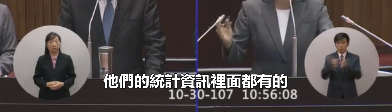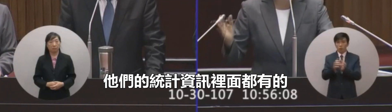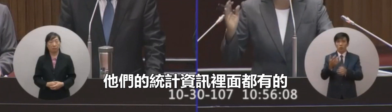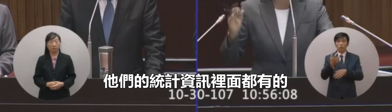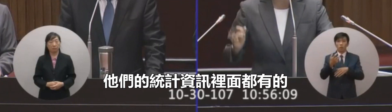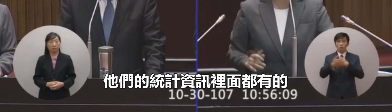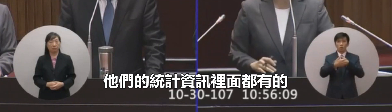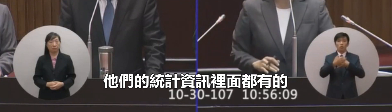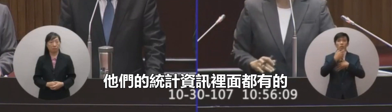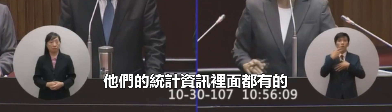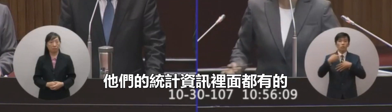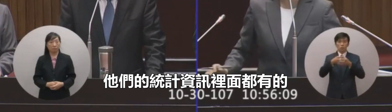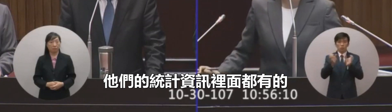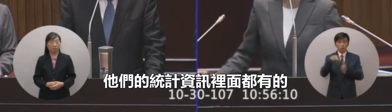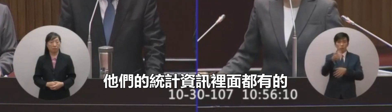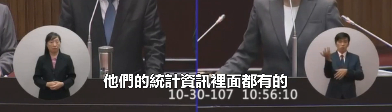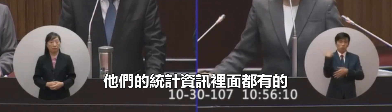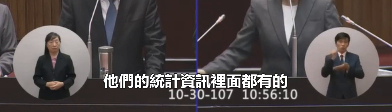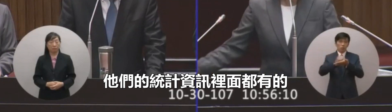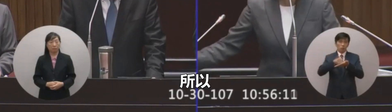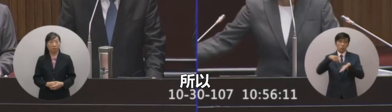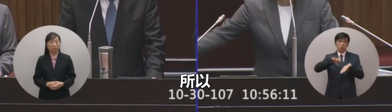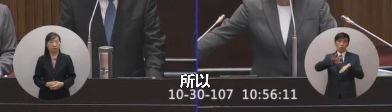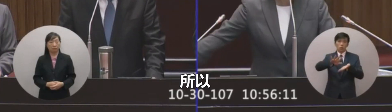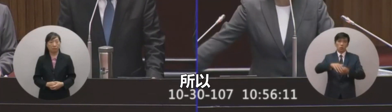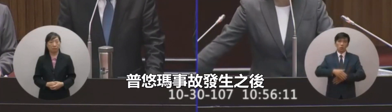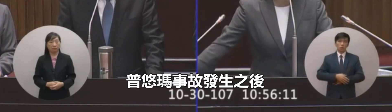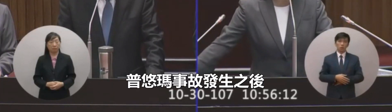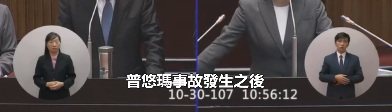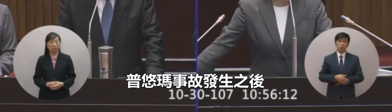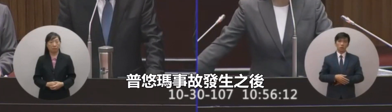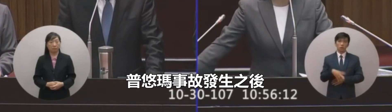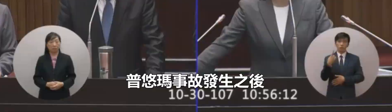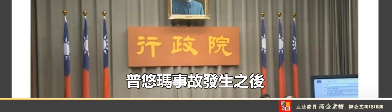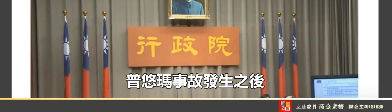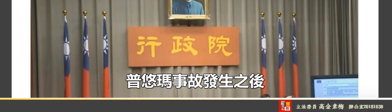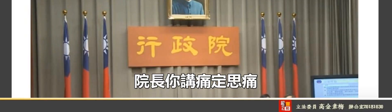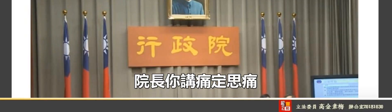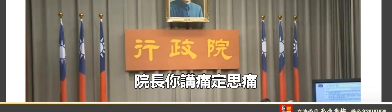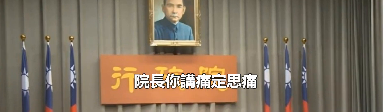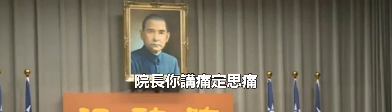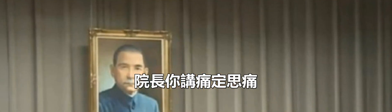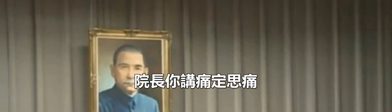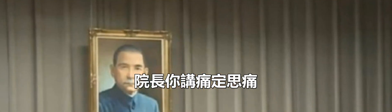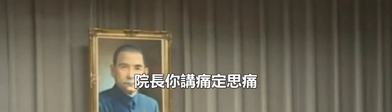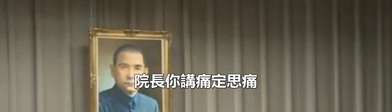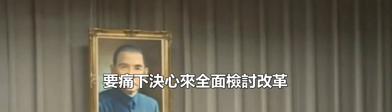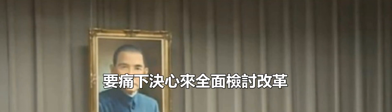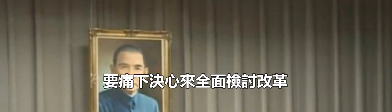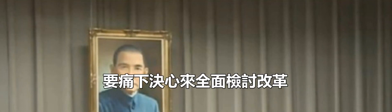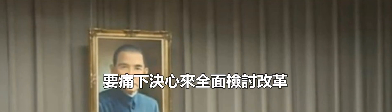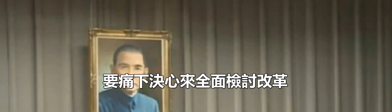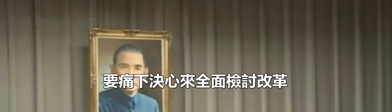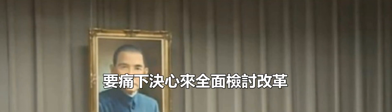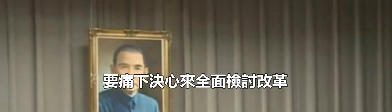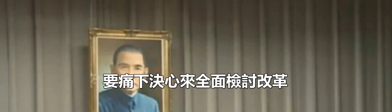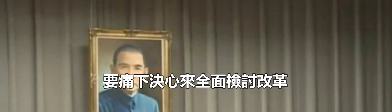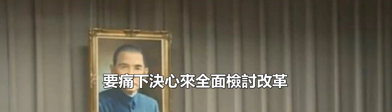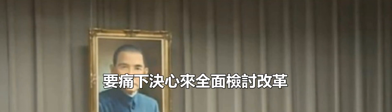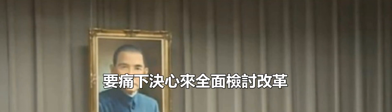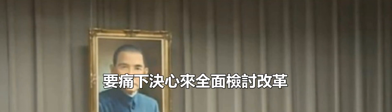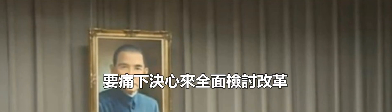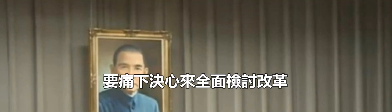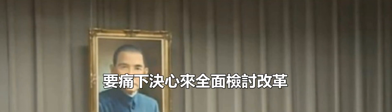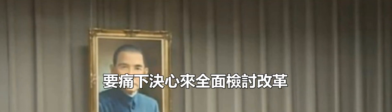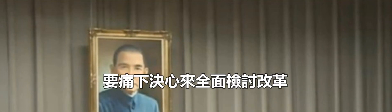的统计资讯里面都有的。所以呢，普悠玛事故发生之后，院长你讲痛定思痛，要痛下决心来